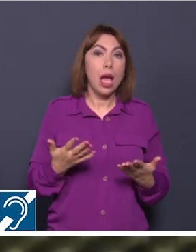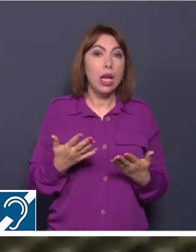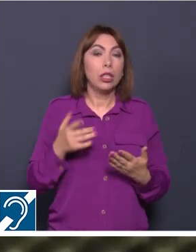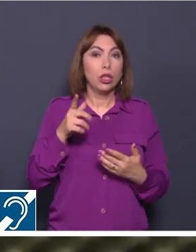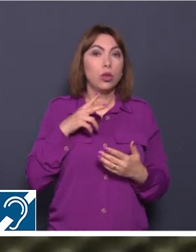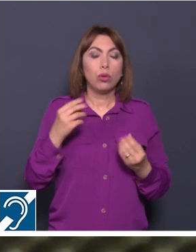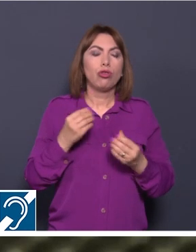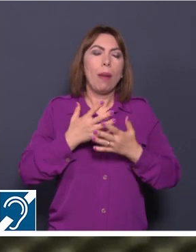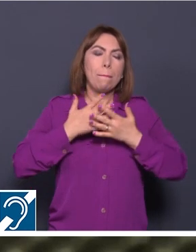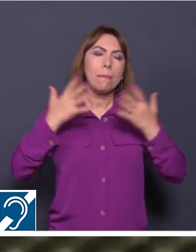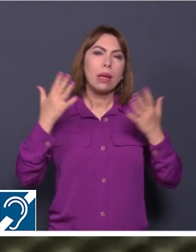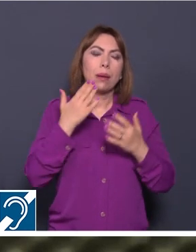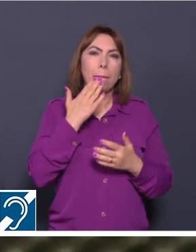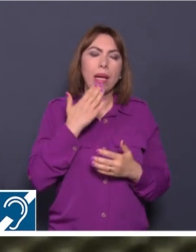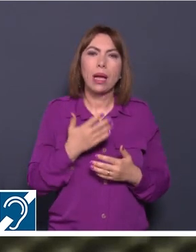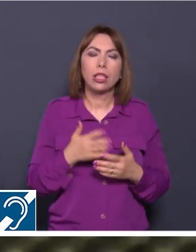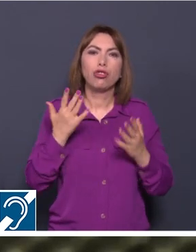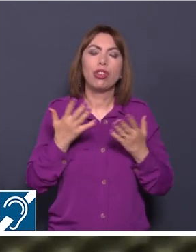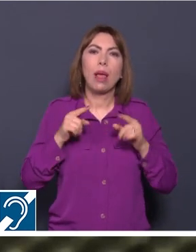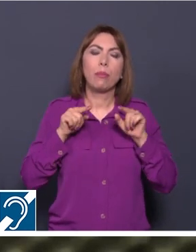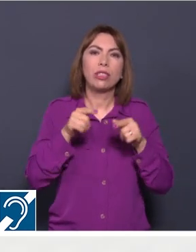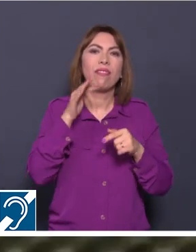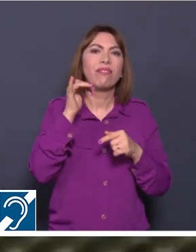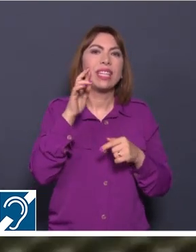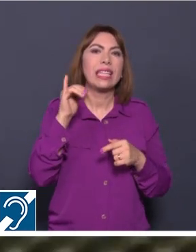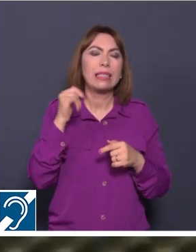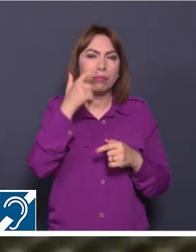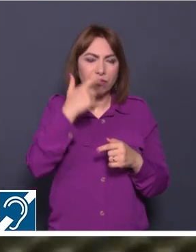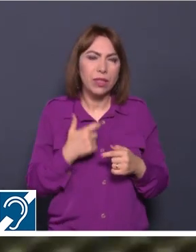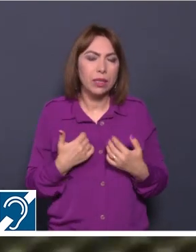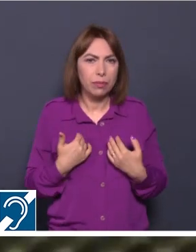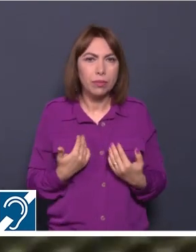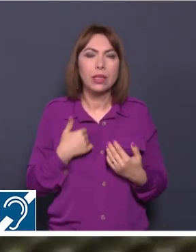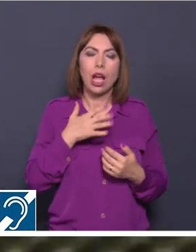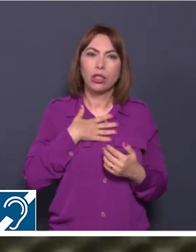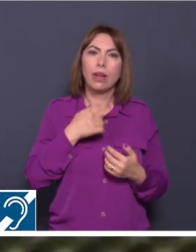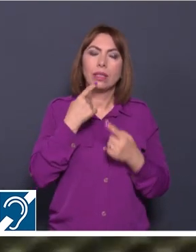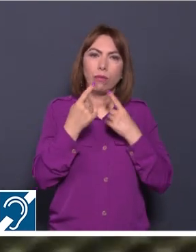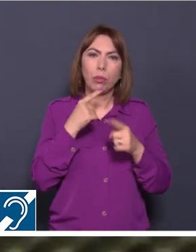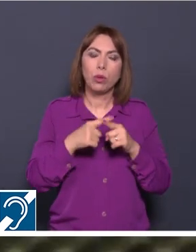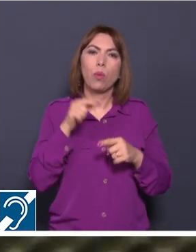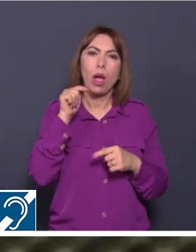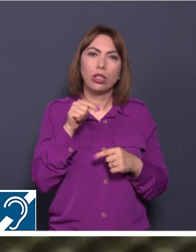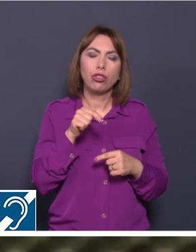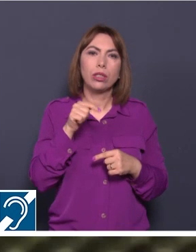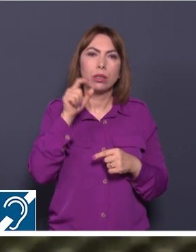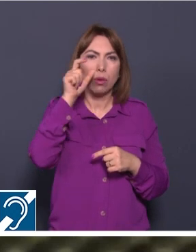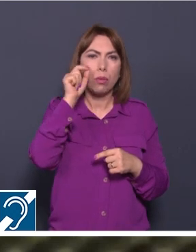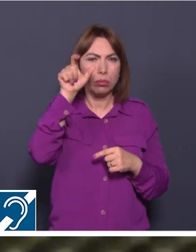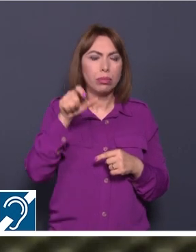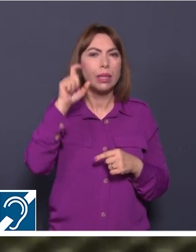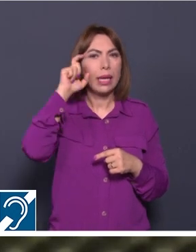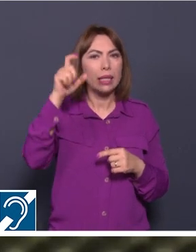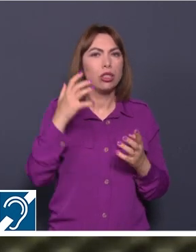Acestea sunt cele mai mari păcate, cele împotriva firii. Aș vrea să vorbesc cu acest credincios care